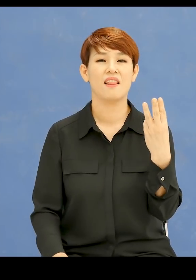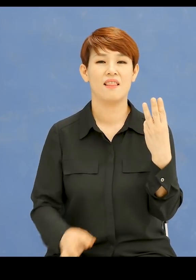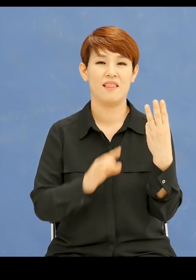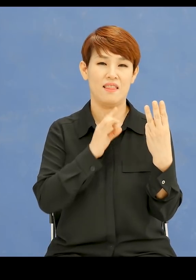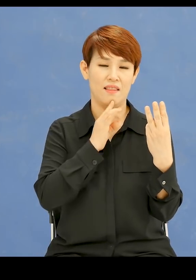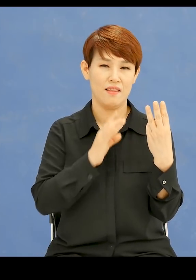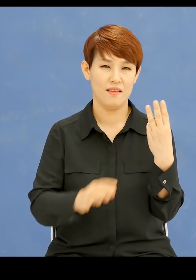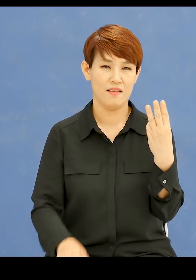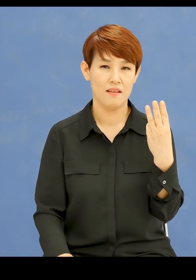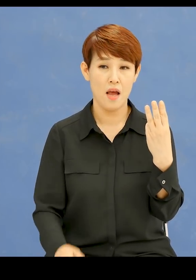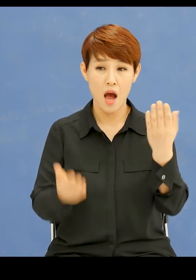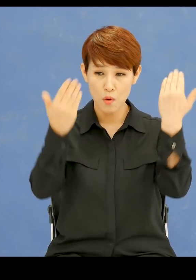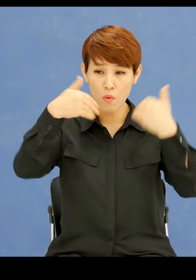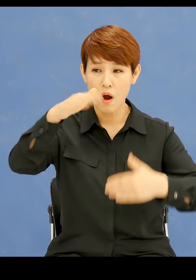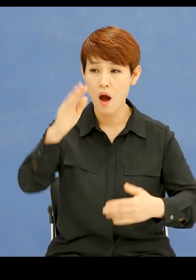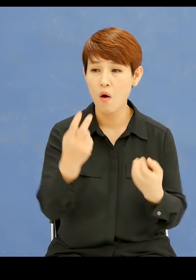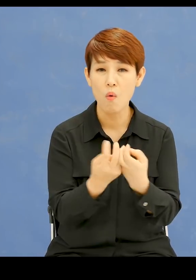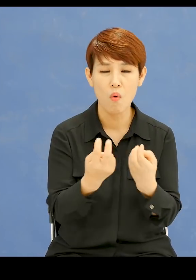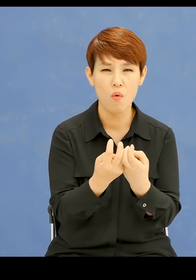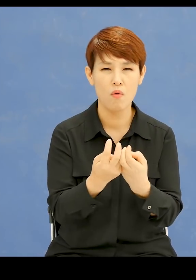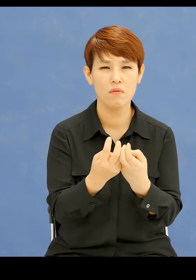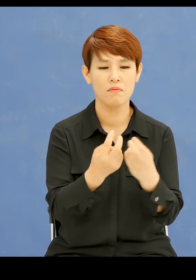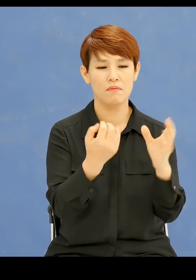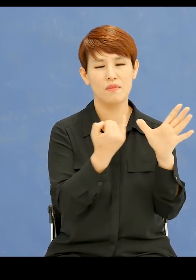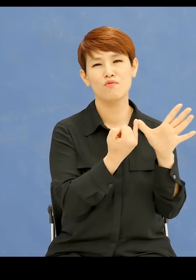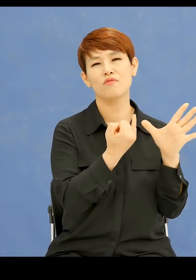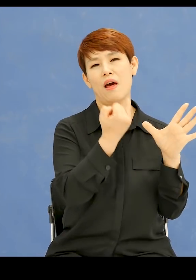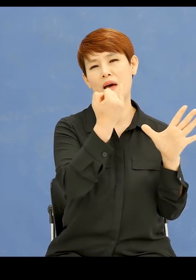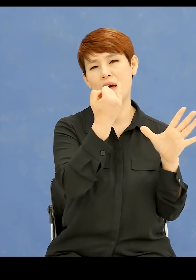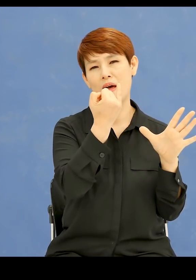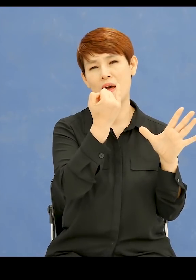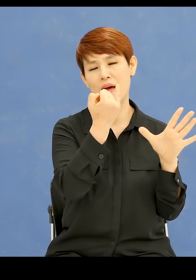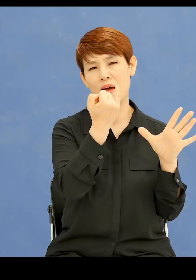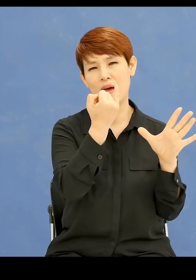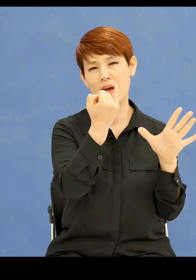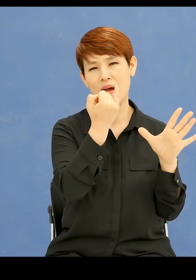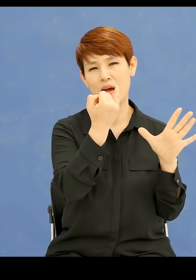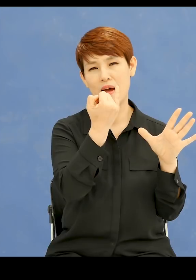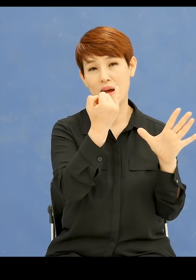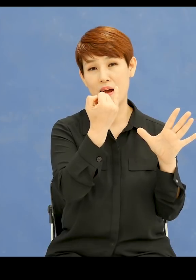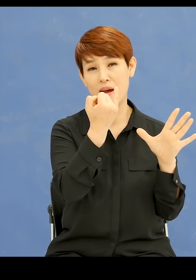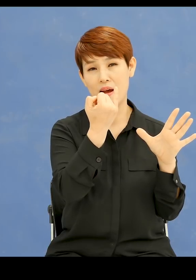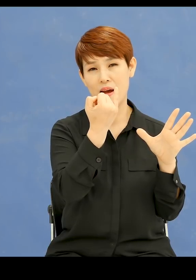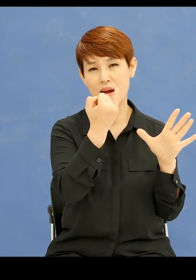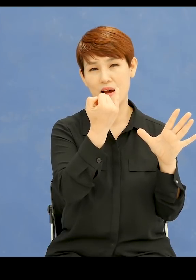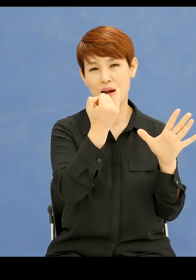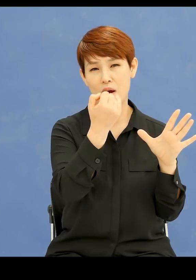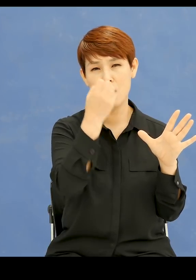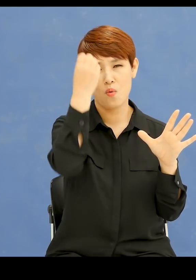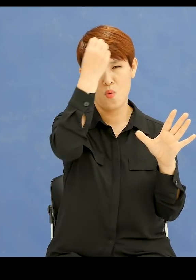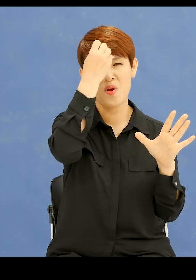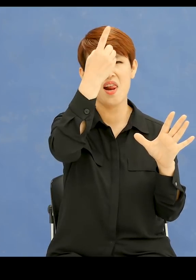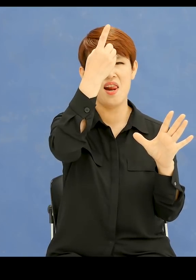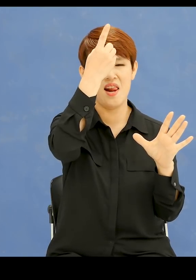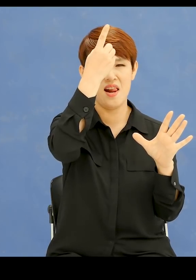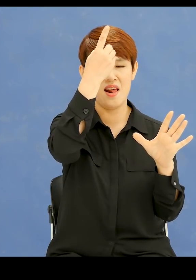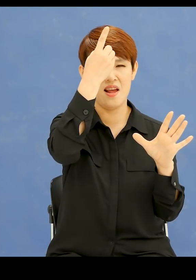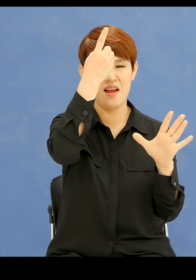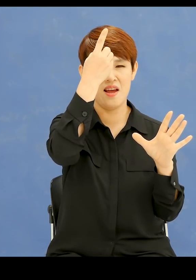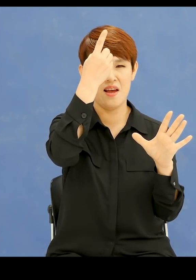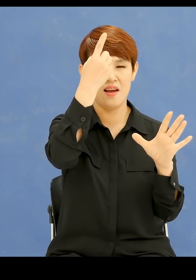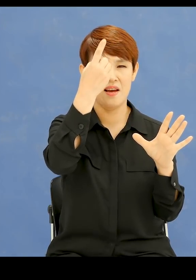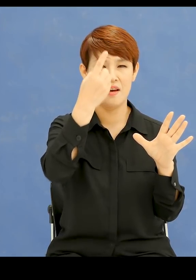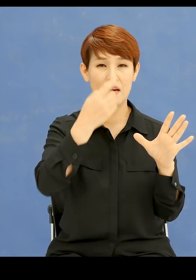되는데 큰 누나가 당시에도 사실 저는 중1인데 저희 큰 누나는 이제 고등학교 1학년